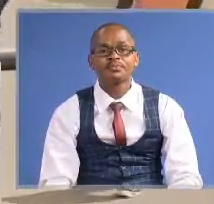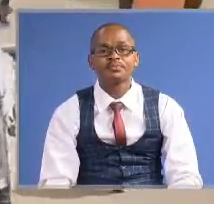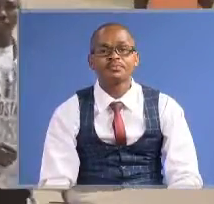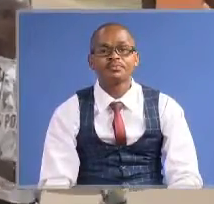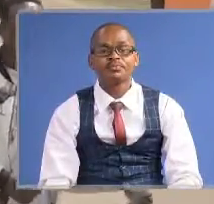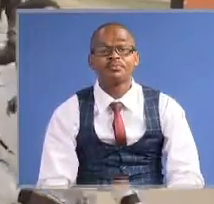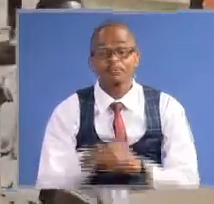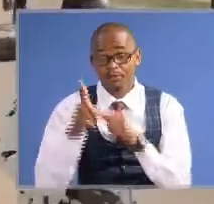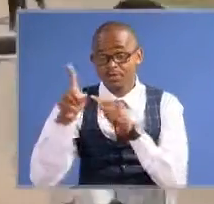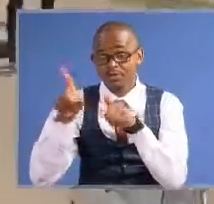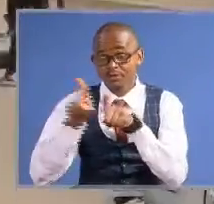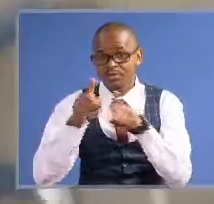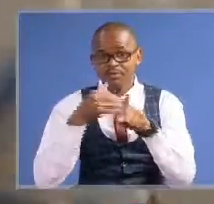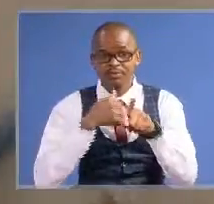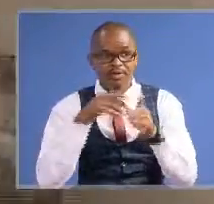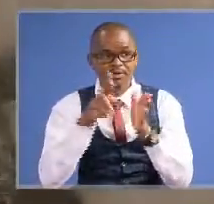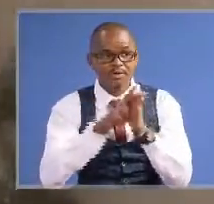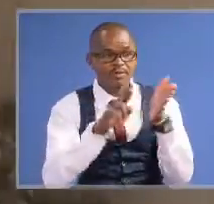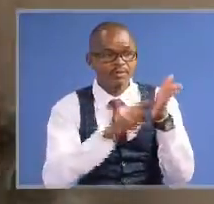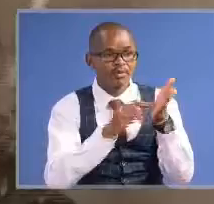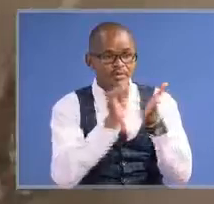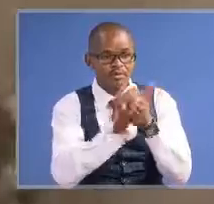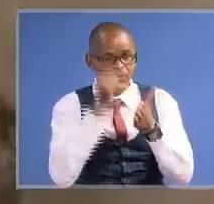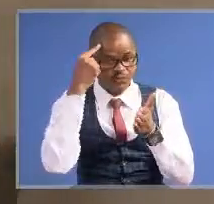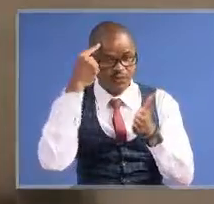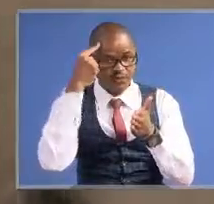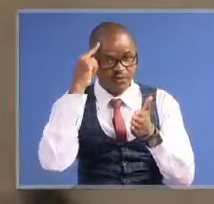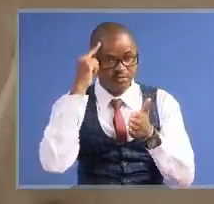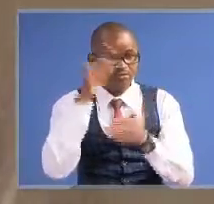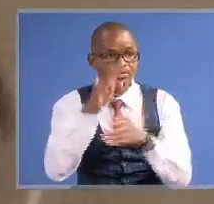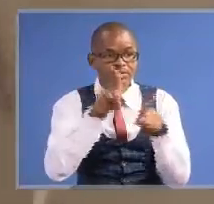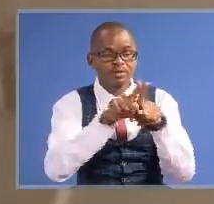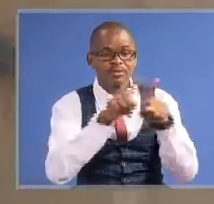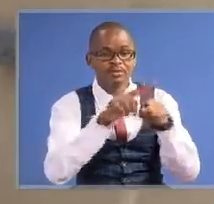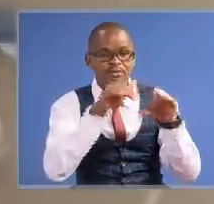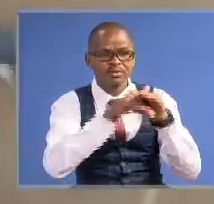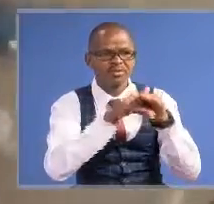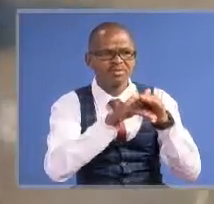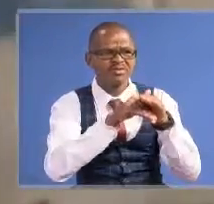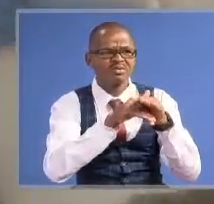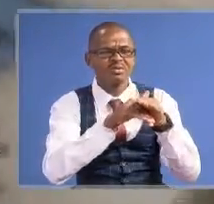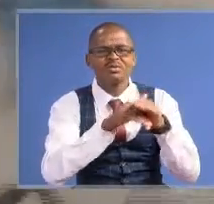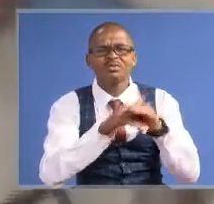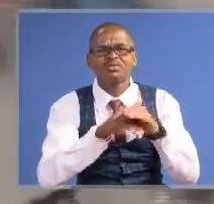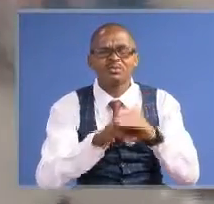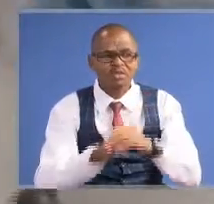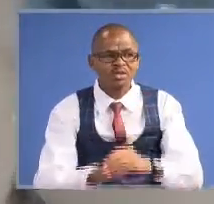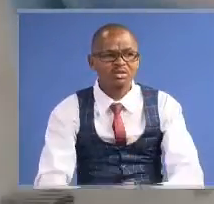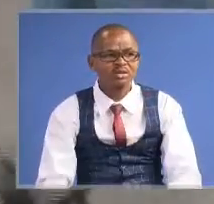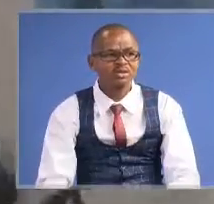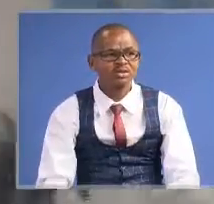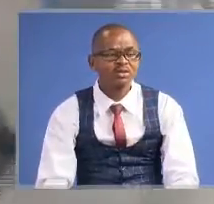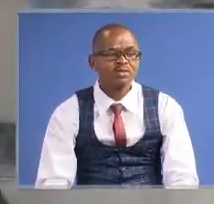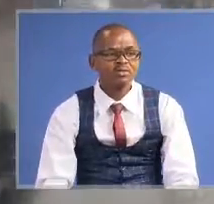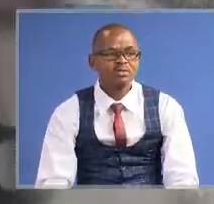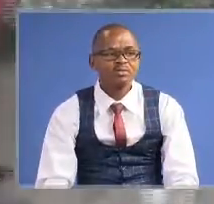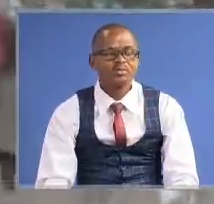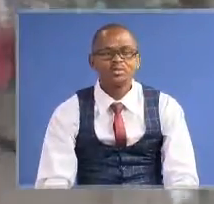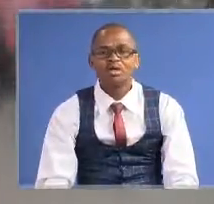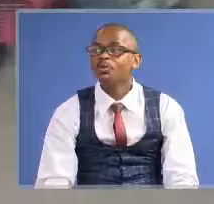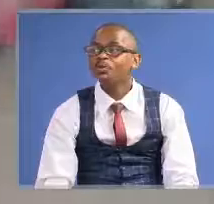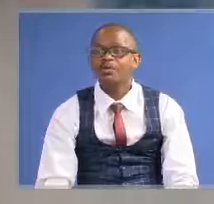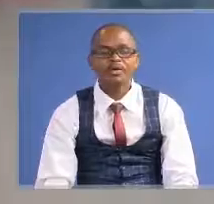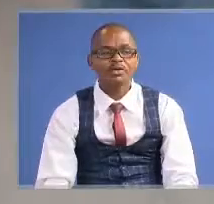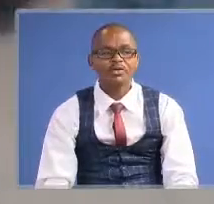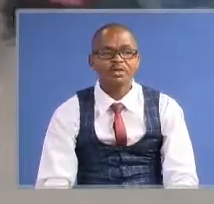Kwenye video hiyo iliyorekodiwa polisi kwa kutumia silaha, mateke na makonde wanaonekana kumdhibiti kijana huyo. Hata